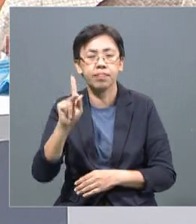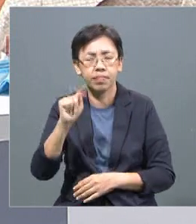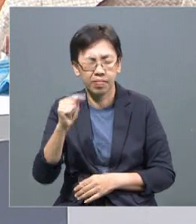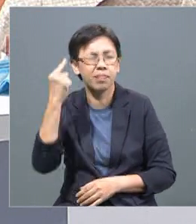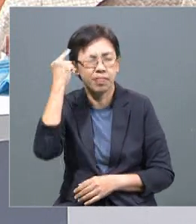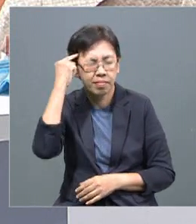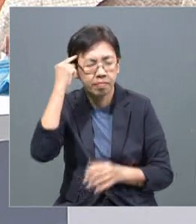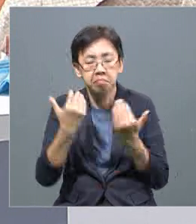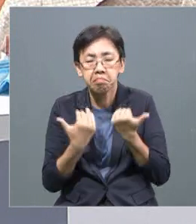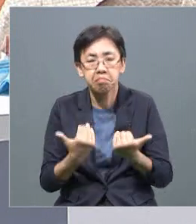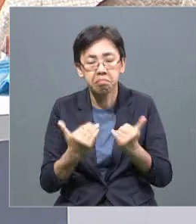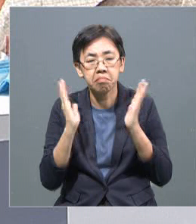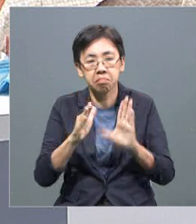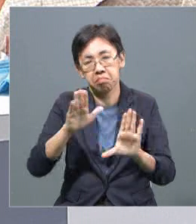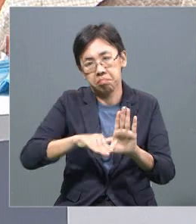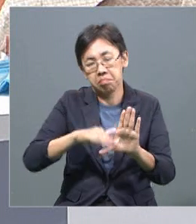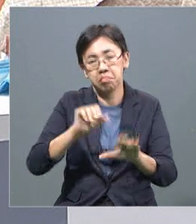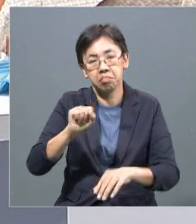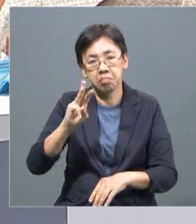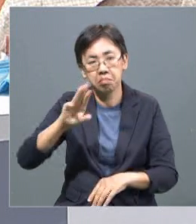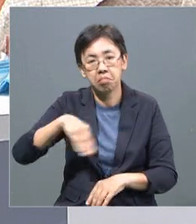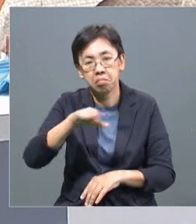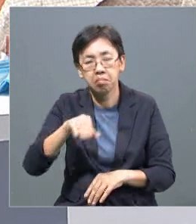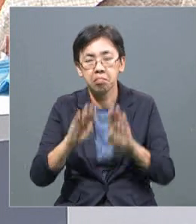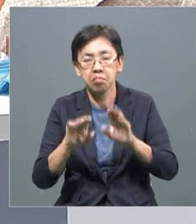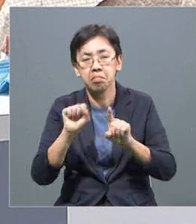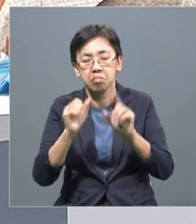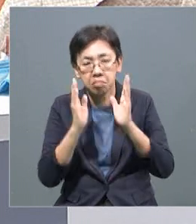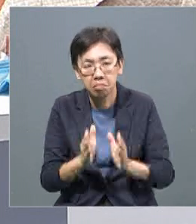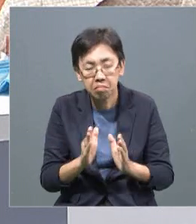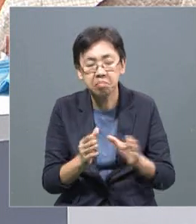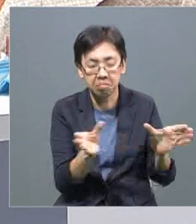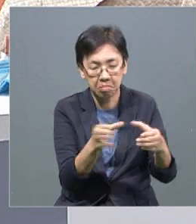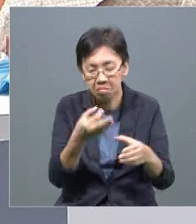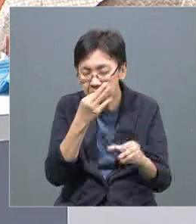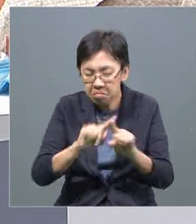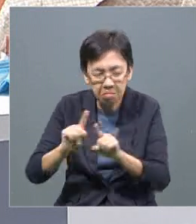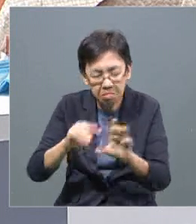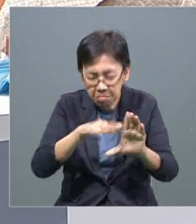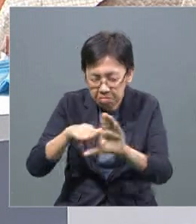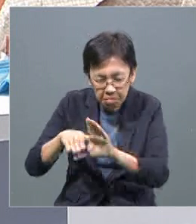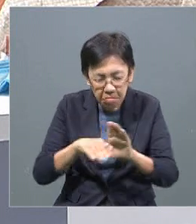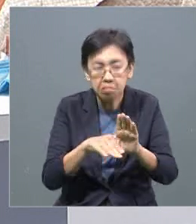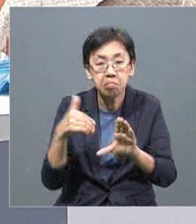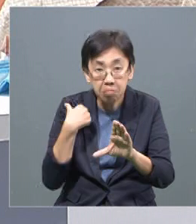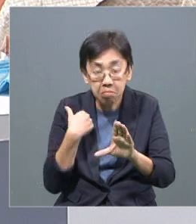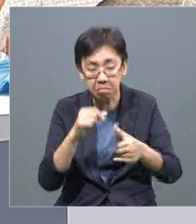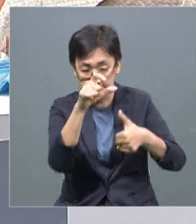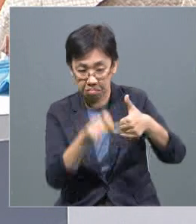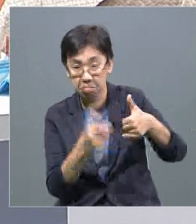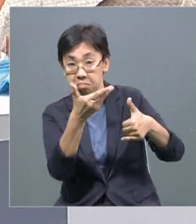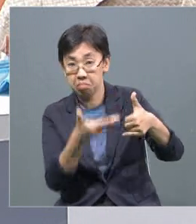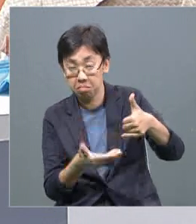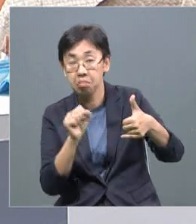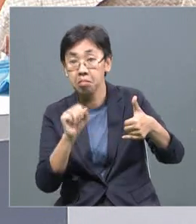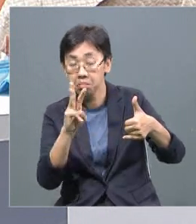าครั้งนี้จะมีผู้สมัครเป็นสว.ไม่ต่ำกว่าแสนคนจากหลากหลายกลุ่มอาชีพทีนี้คุณสมบัติของคนที่จะมาสมัครส